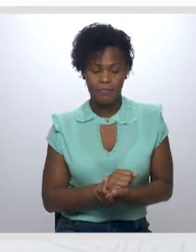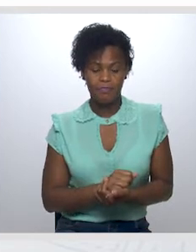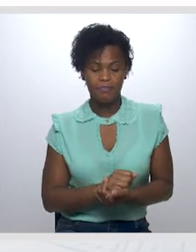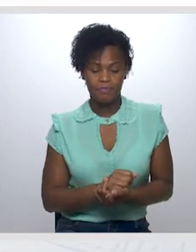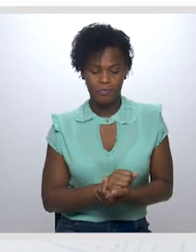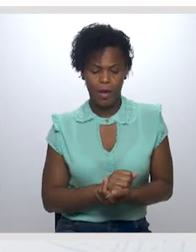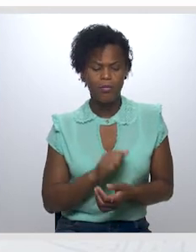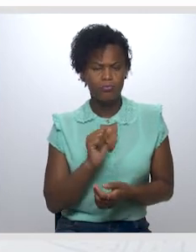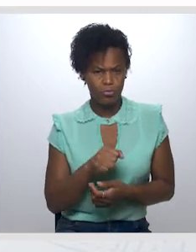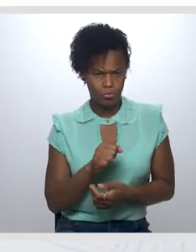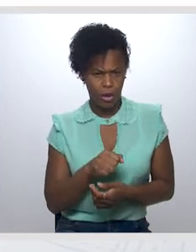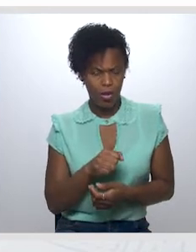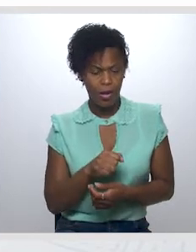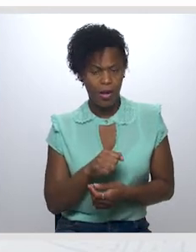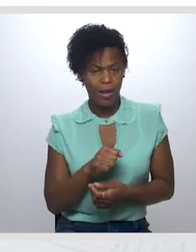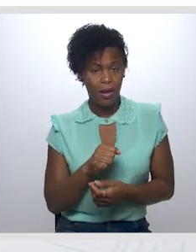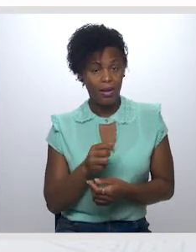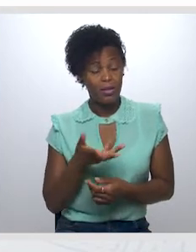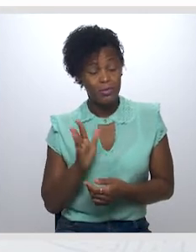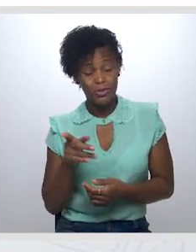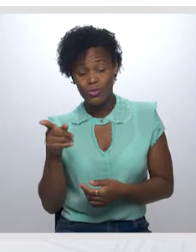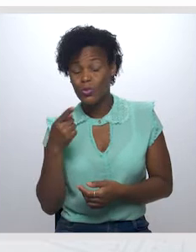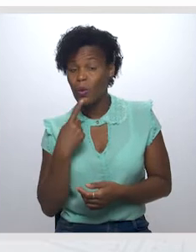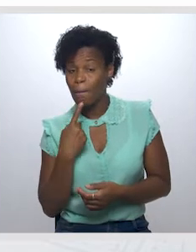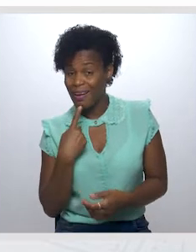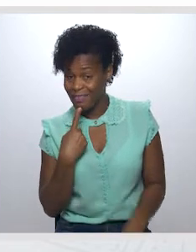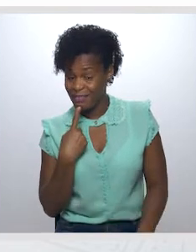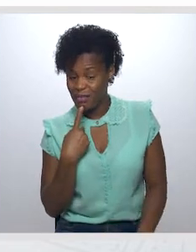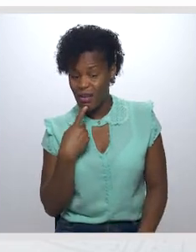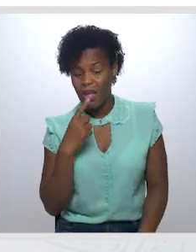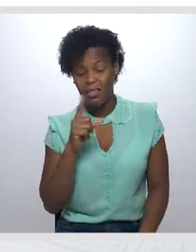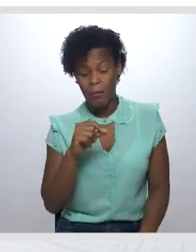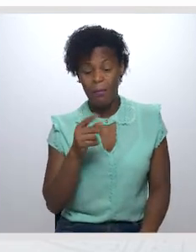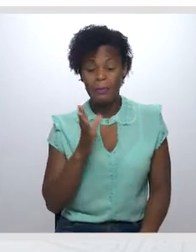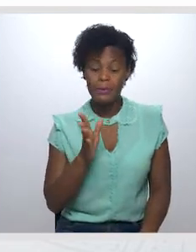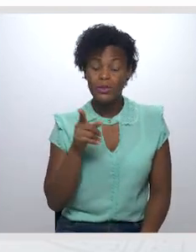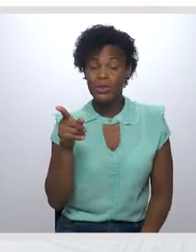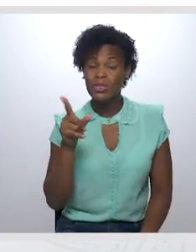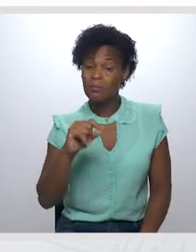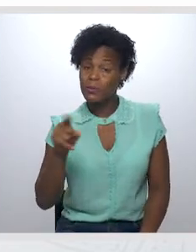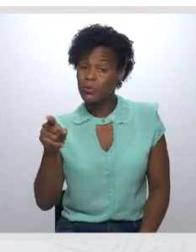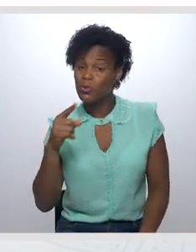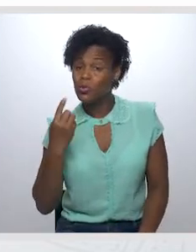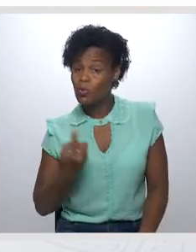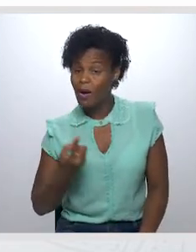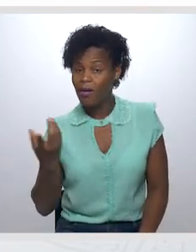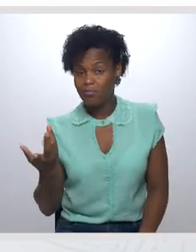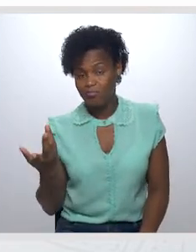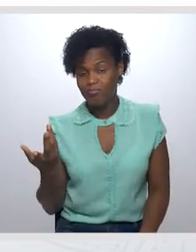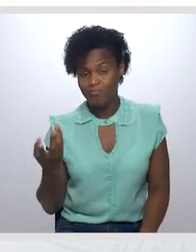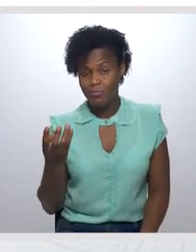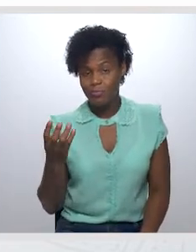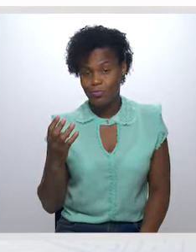bien sûr, il faut que tu comprennes, il faut aussi que tu sois. Vous voyez, c'est